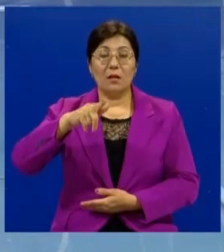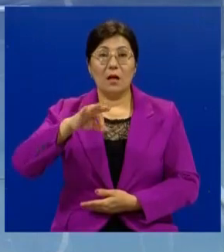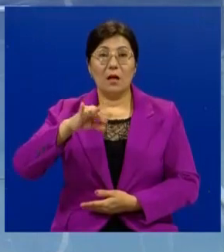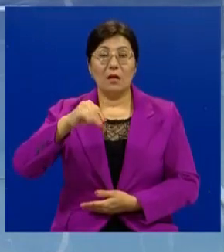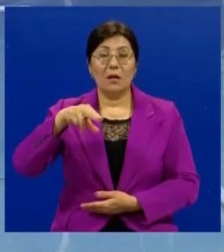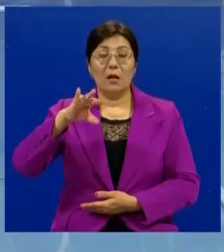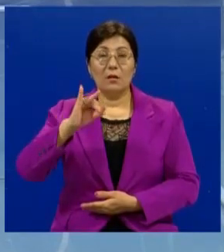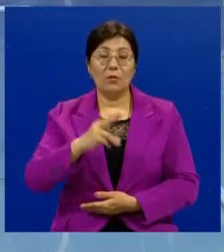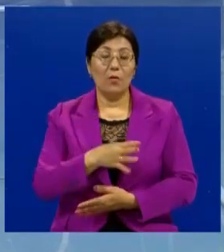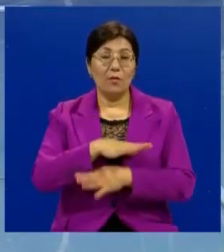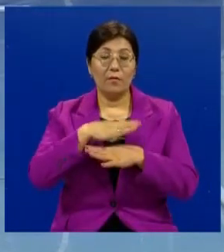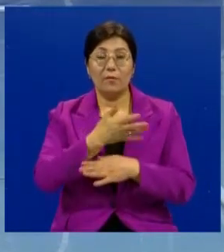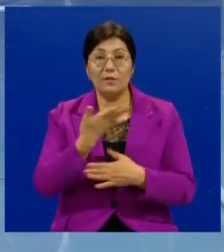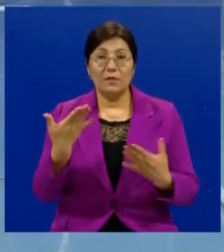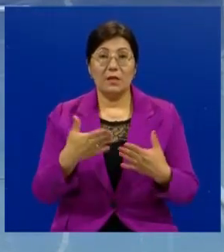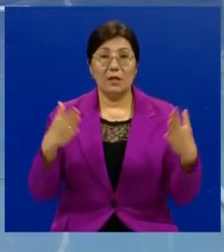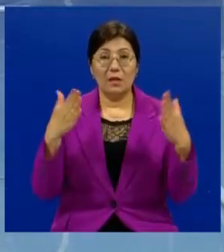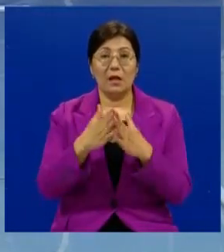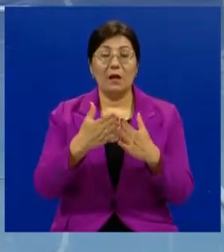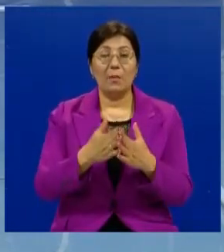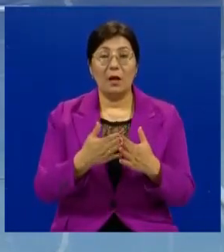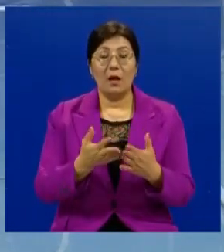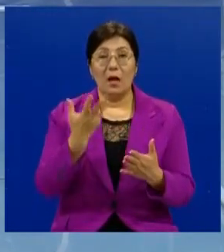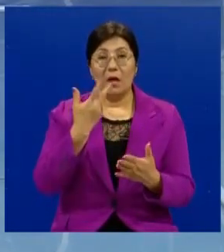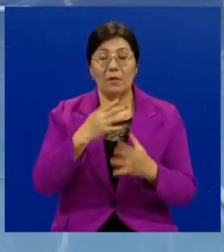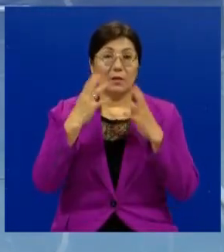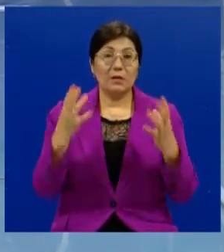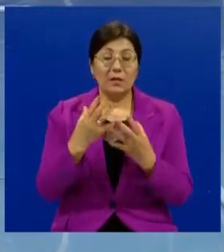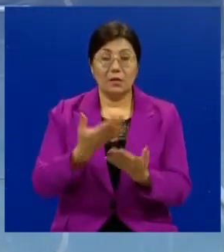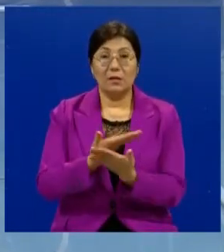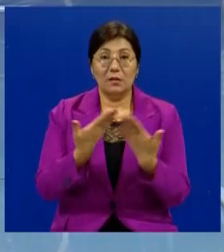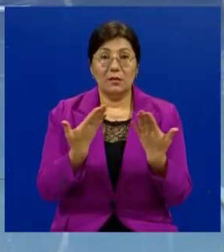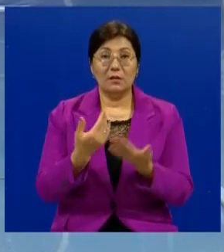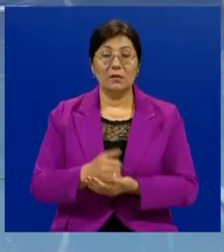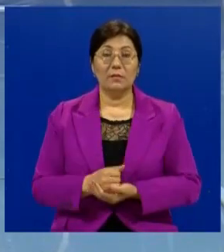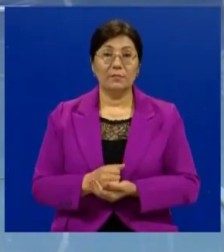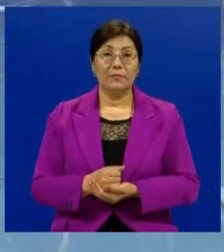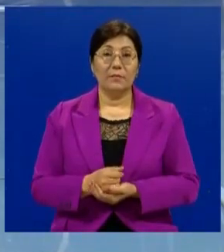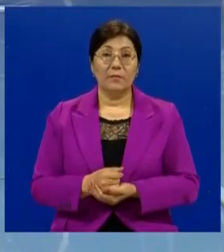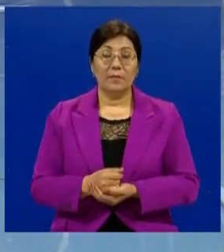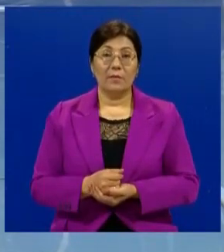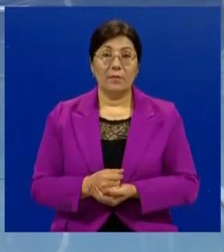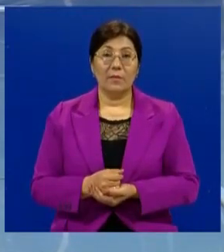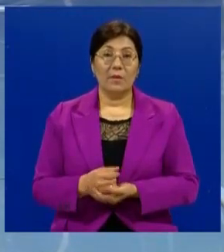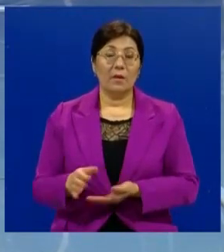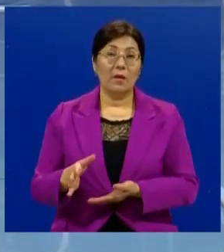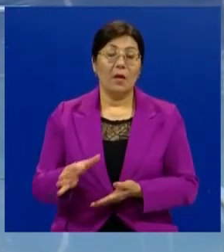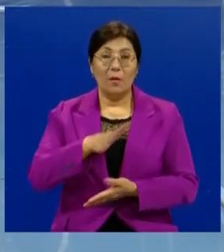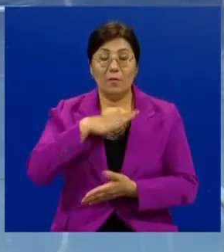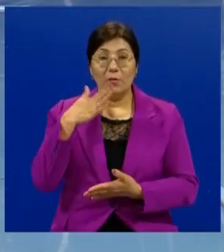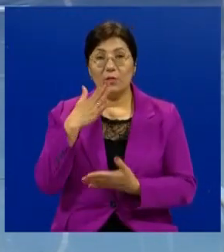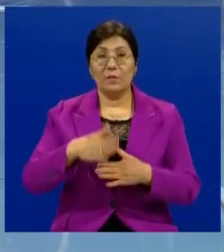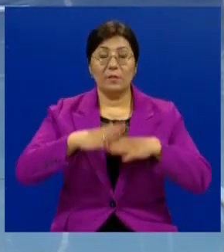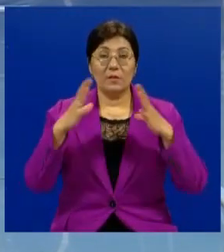подсветили, цветовая гамма, она сохранилась ли, по вашему мнению? Ну, знаете, в большинстве все-таки сохранилось.